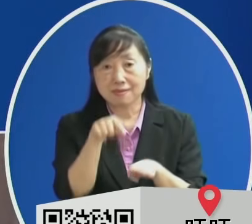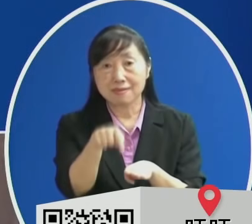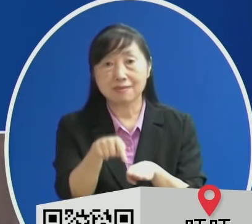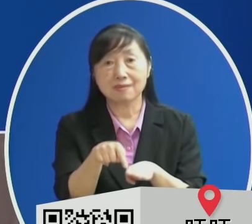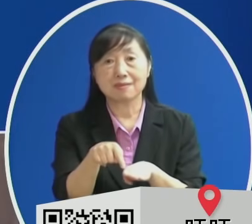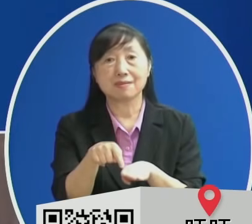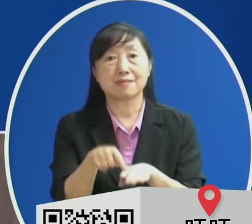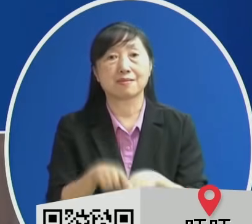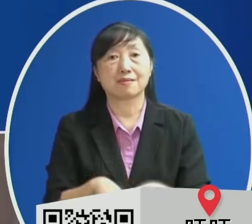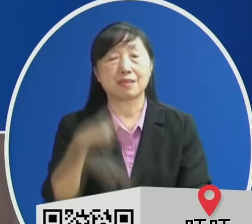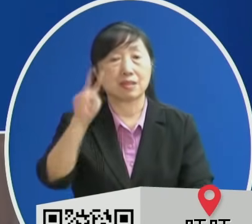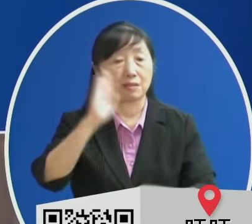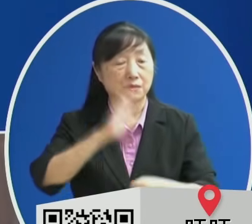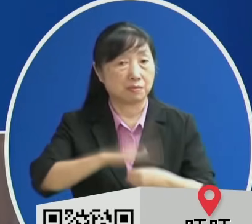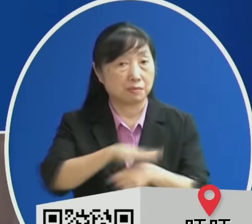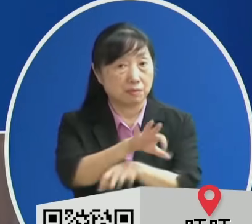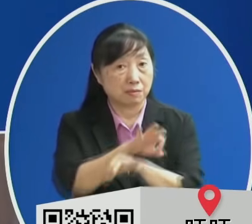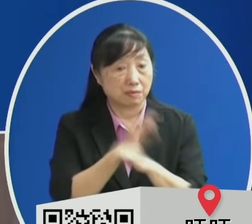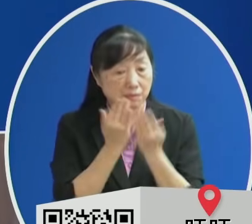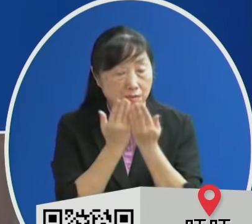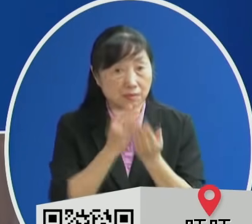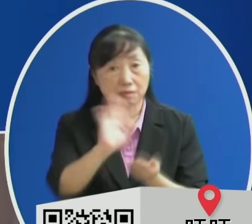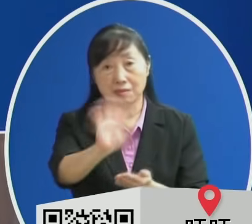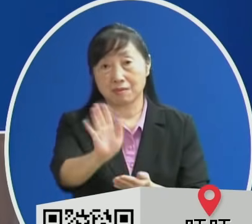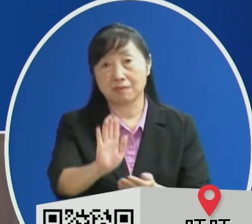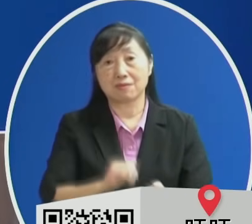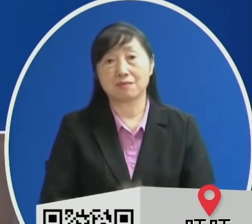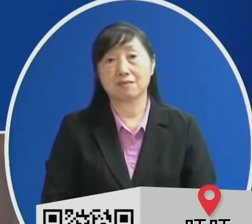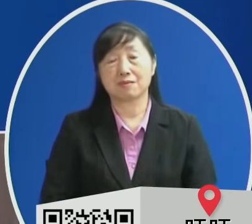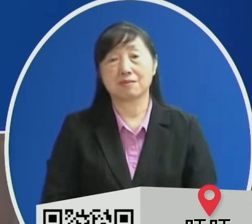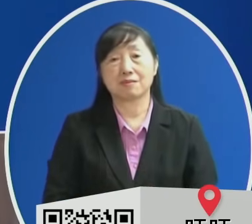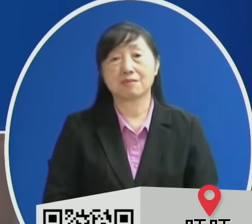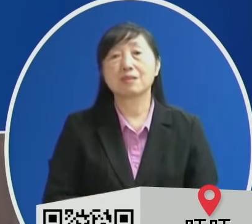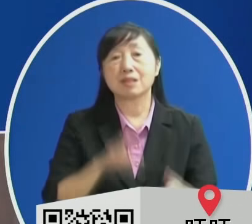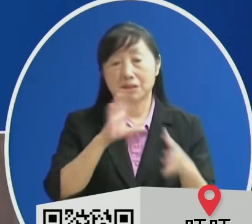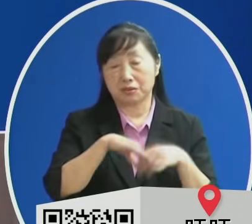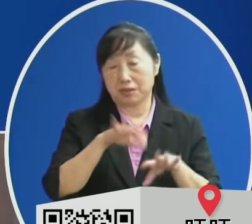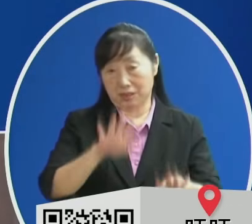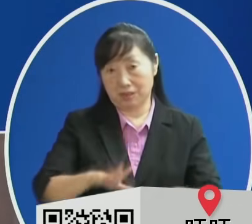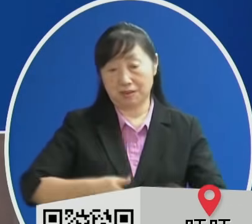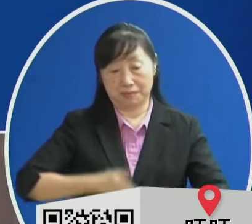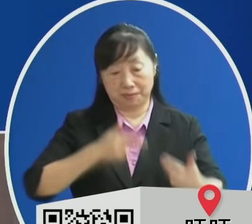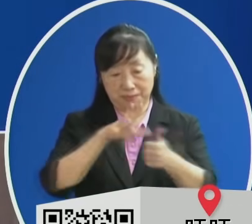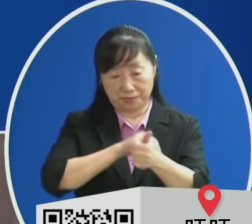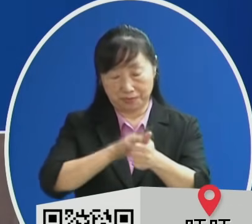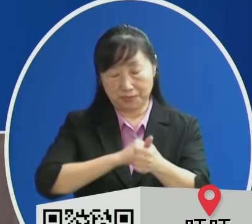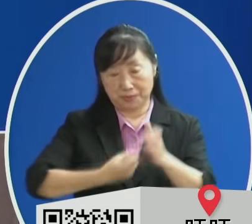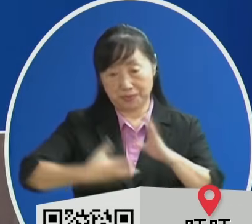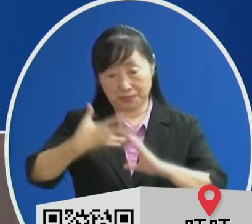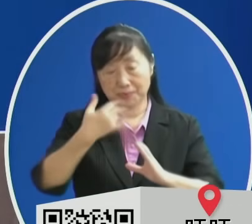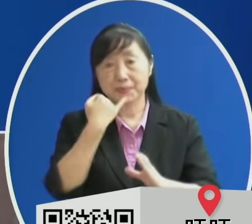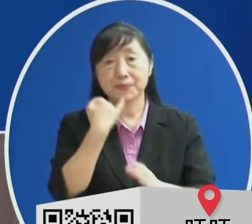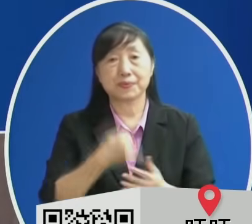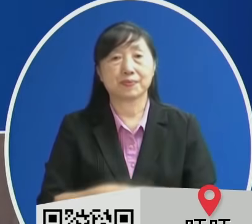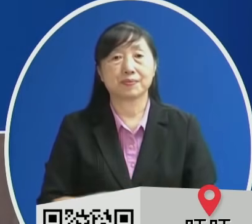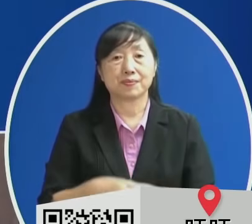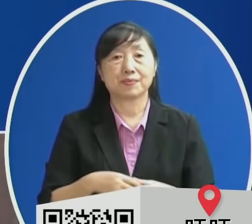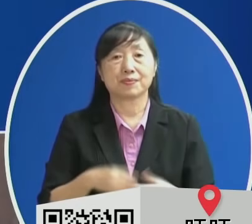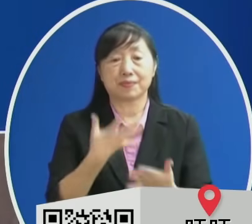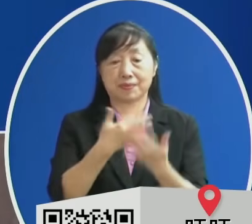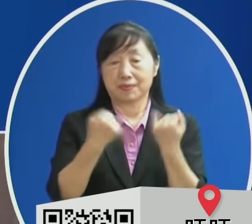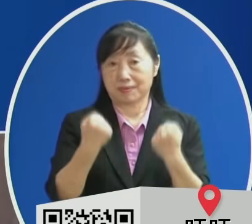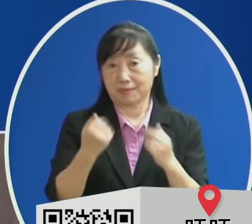就不再另行做补课，这样的一个前提来进行这个课程。那么学生以居